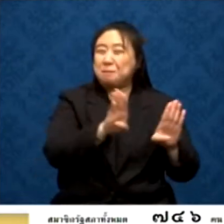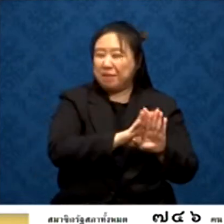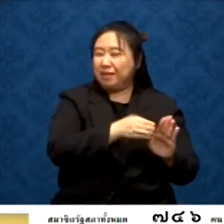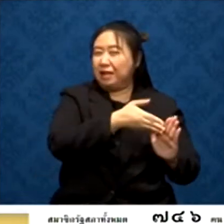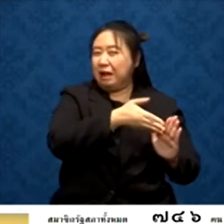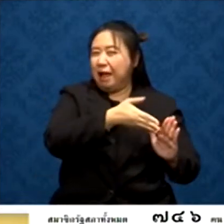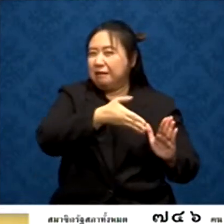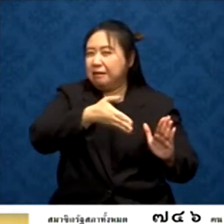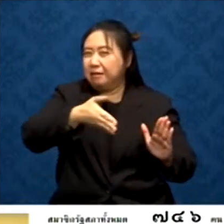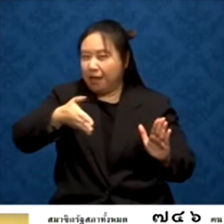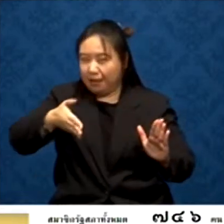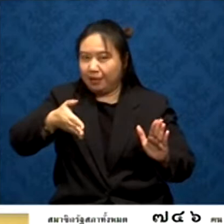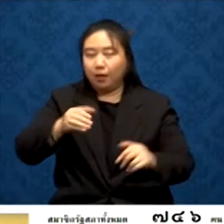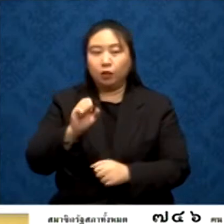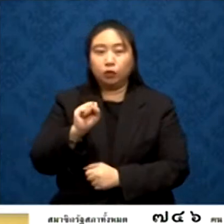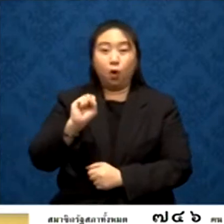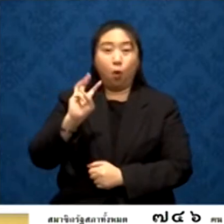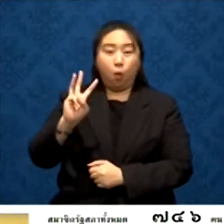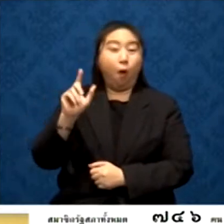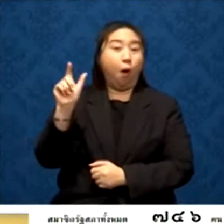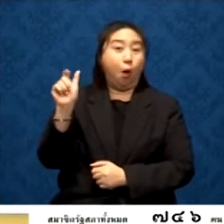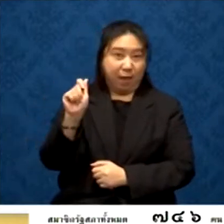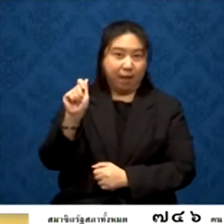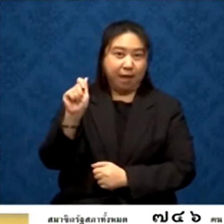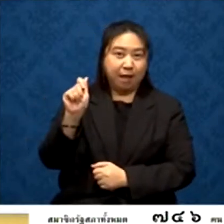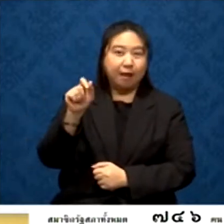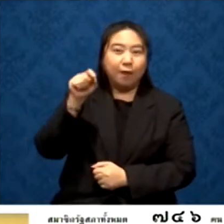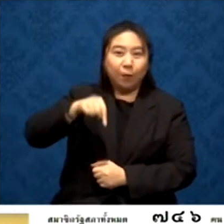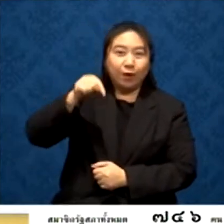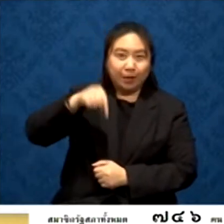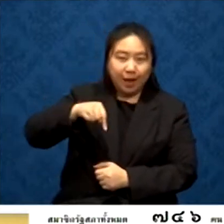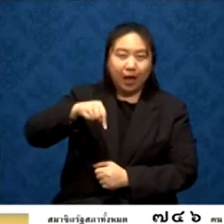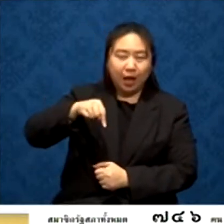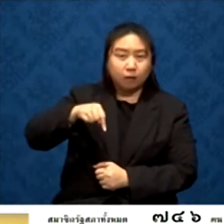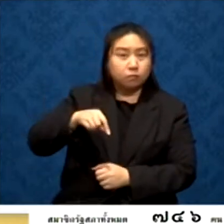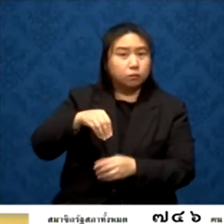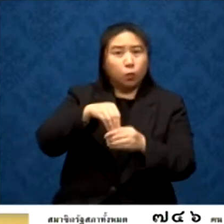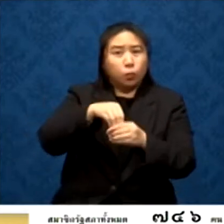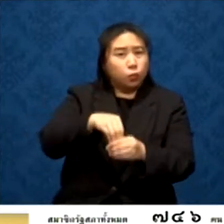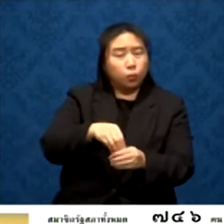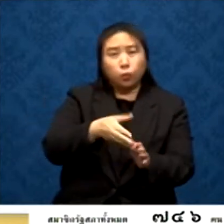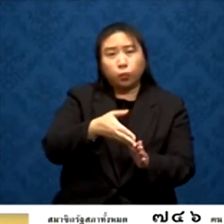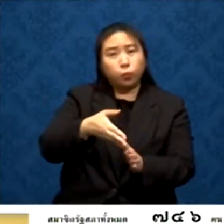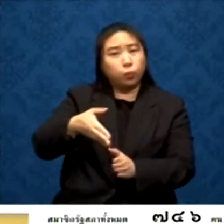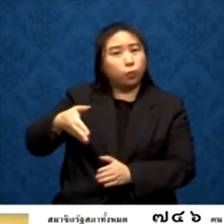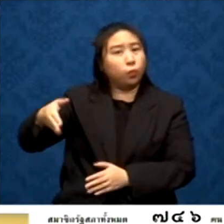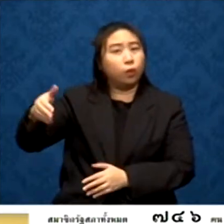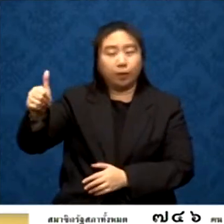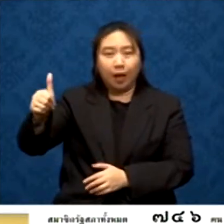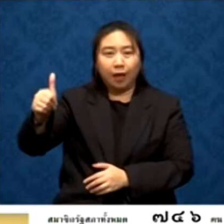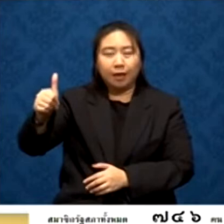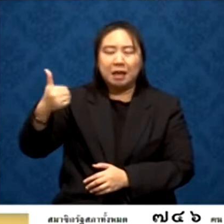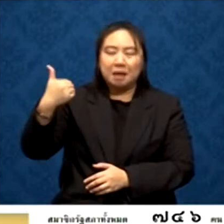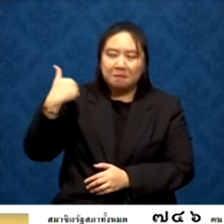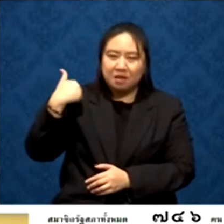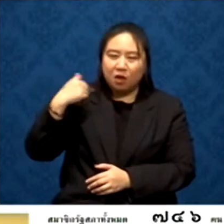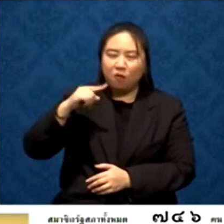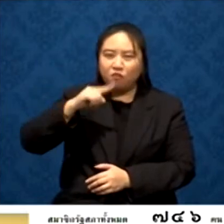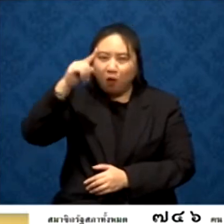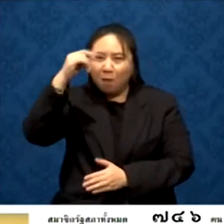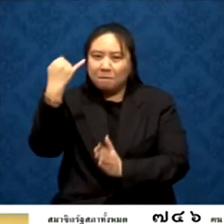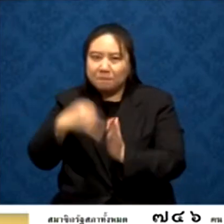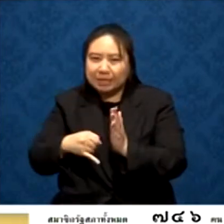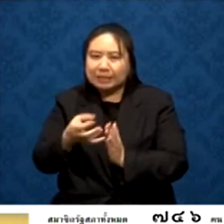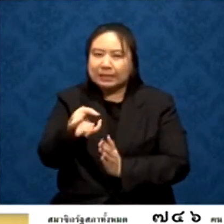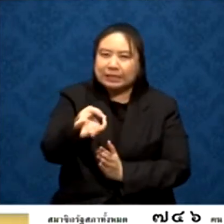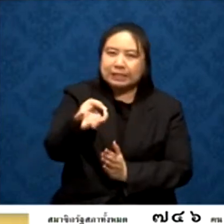สว.ทรงเอคนดังคนนี้ก็อยู่รอดปลอดภัยมีการแจ้งข้อหาบ้างเช่นฟอก